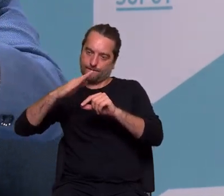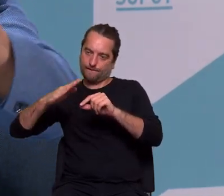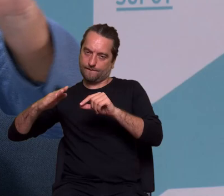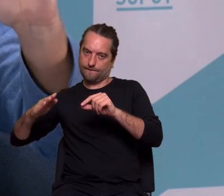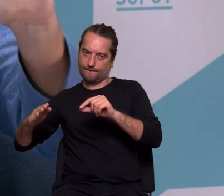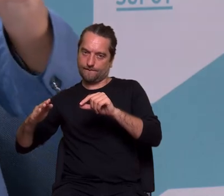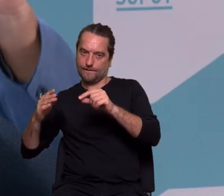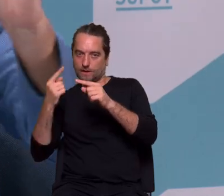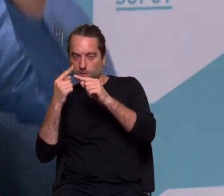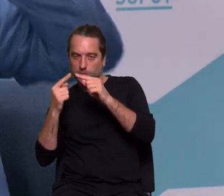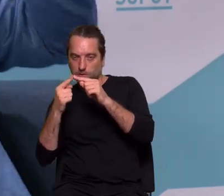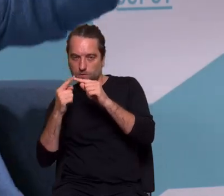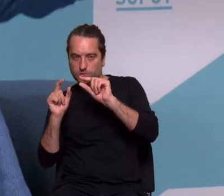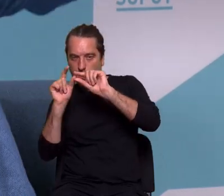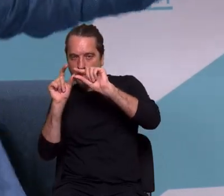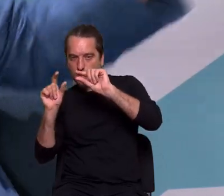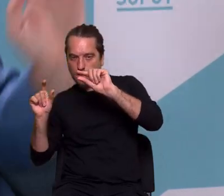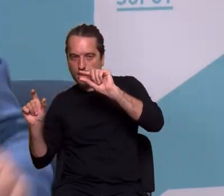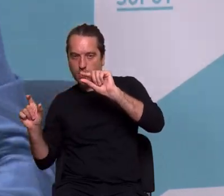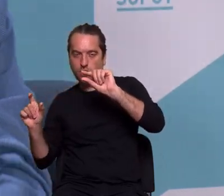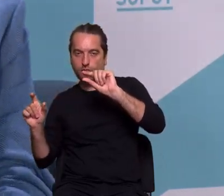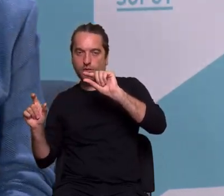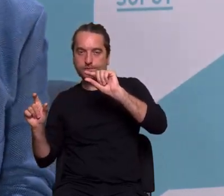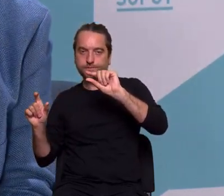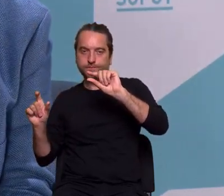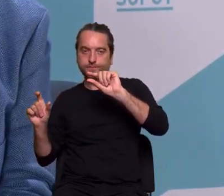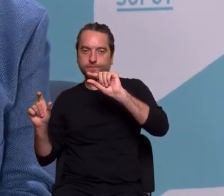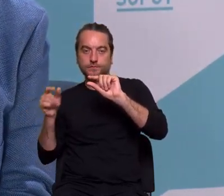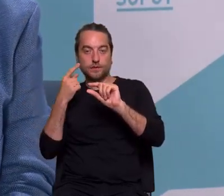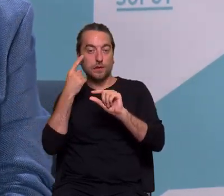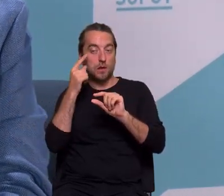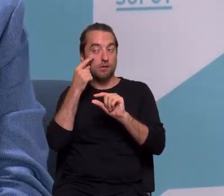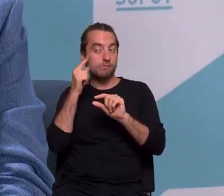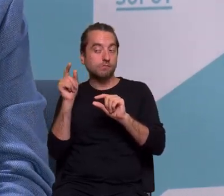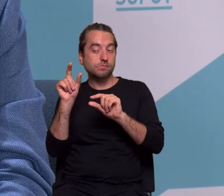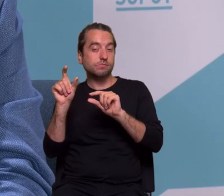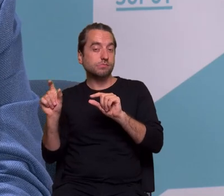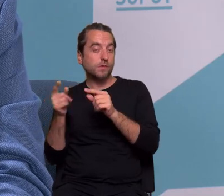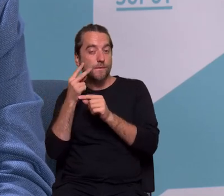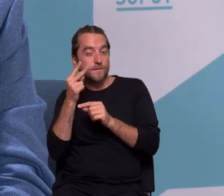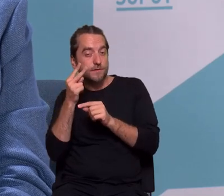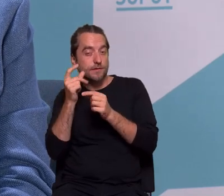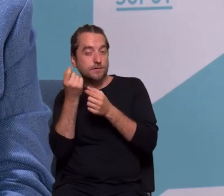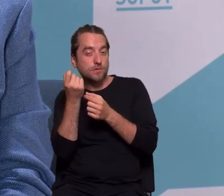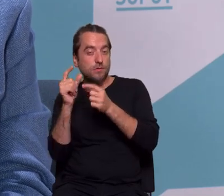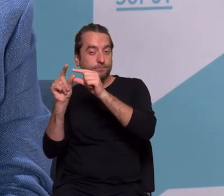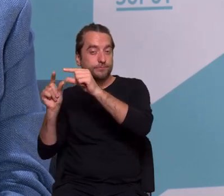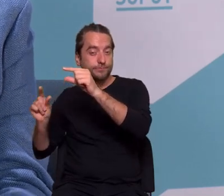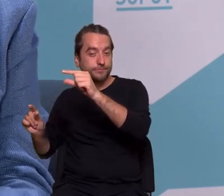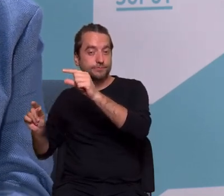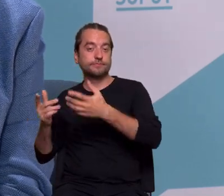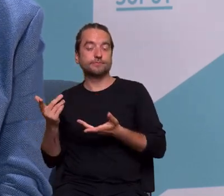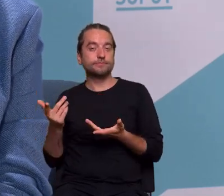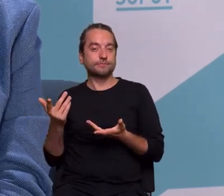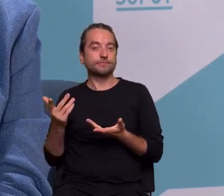tak widmontologicznie w kącie oka, jak się siedzi. Wydaje mi się, że jest to